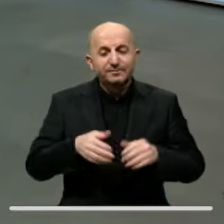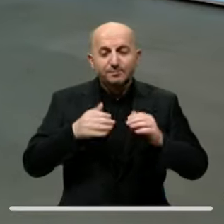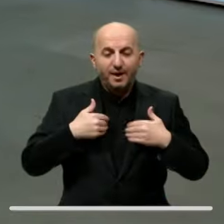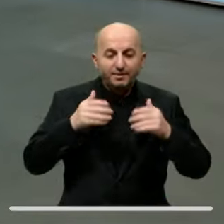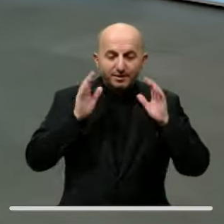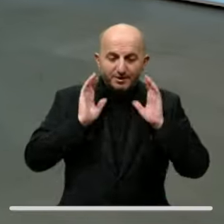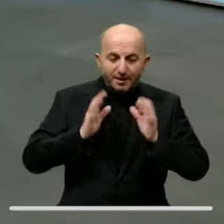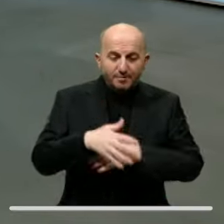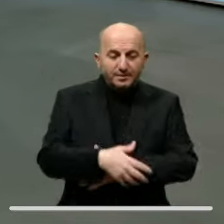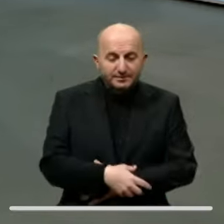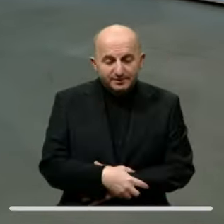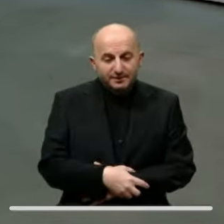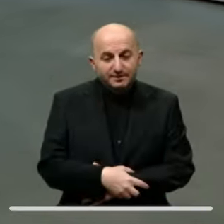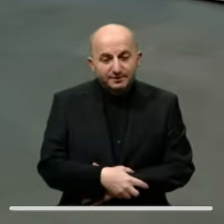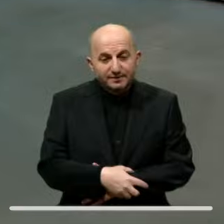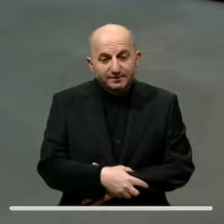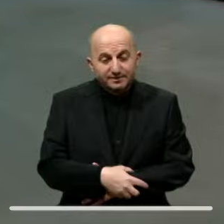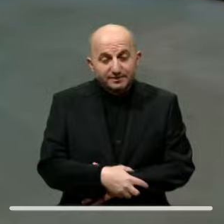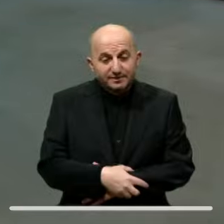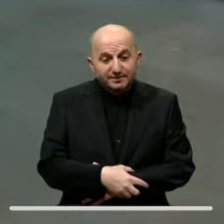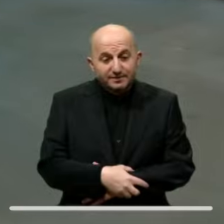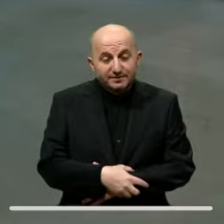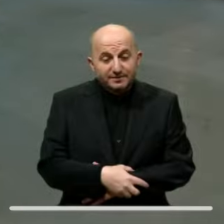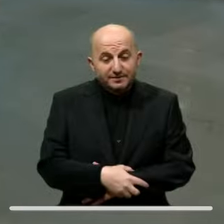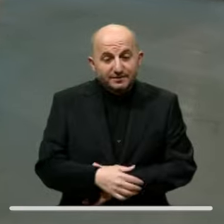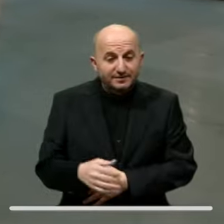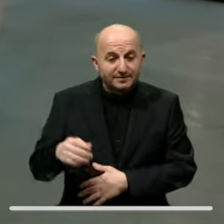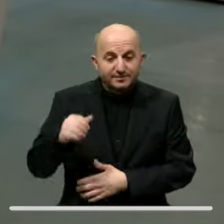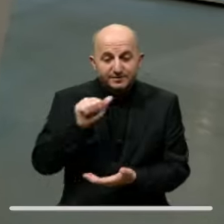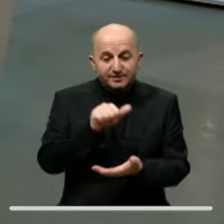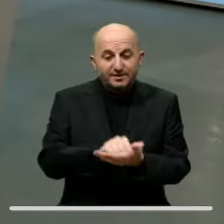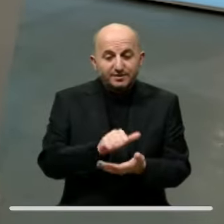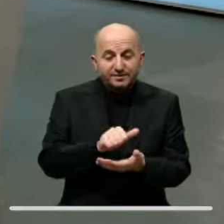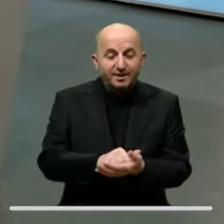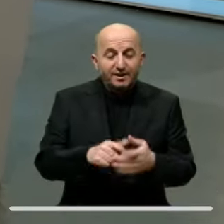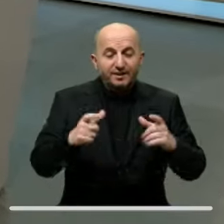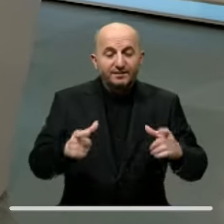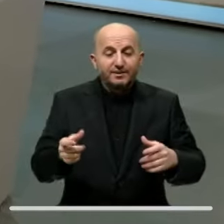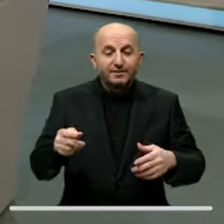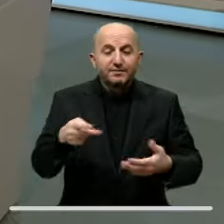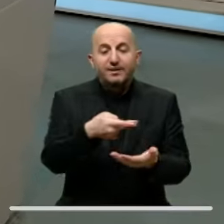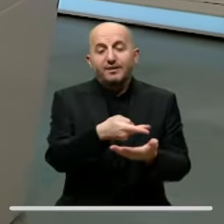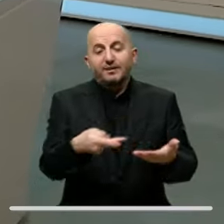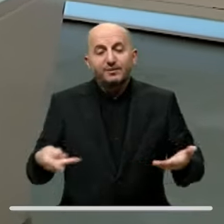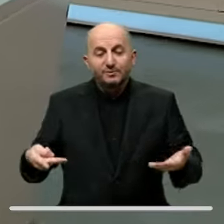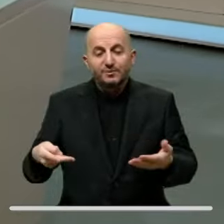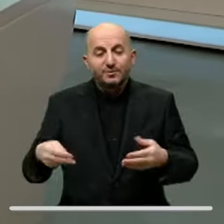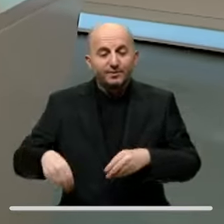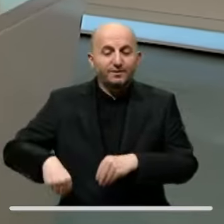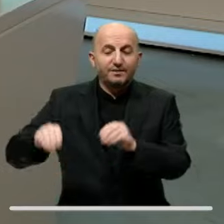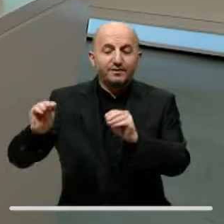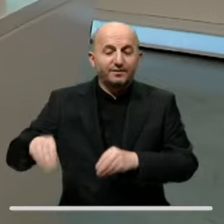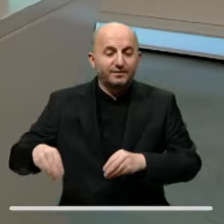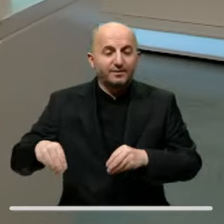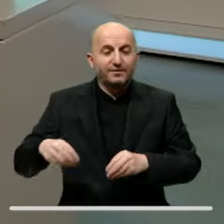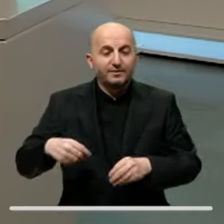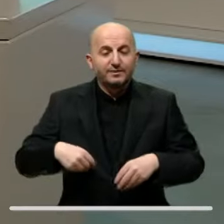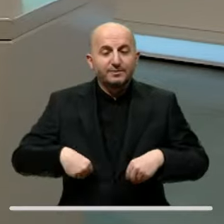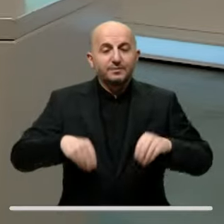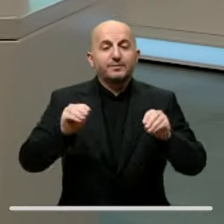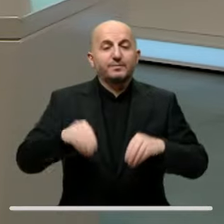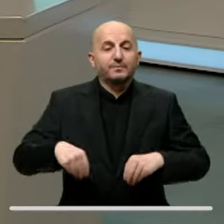kılarken ellerimizden öper. Namaz kılarken hocam görüyor, seccademle beraber şey diyorum, ben ona seccade seriyorum. Ama benim seccademi